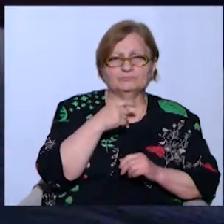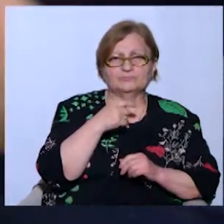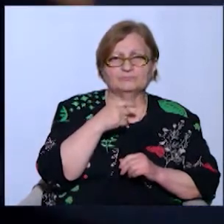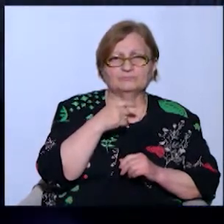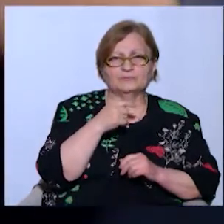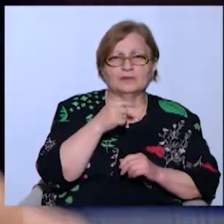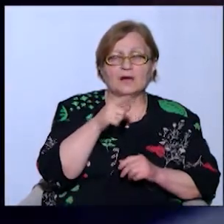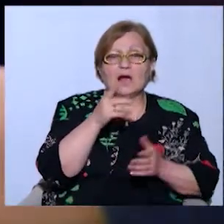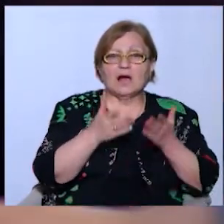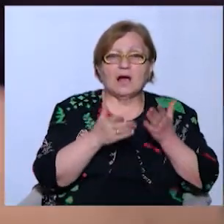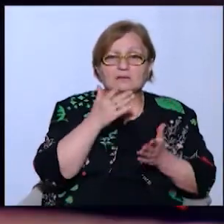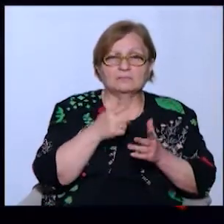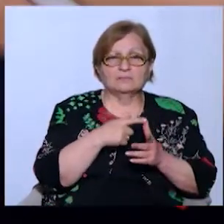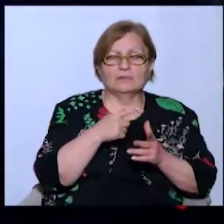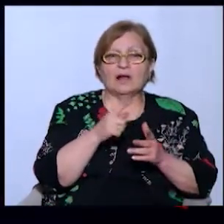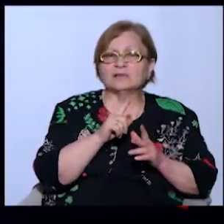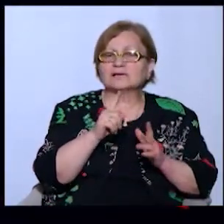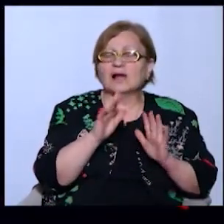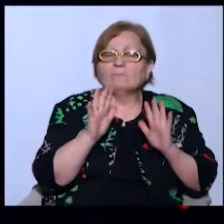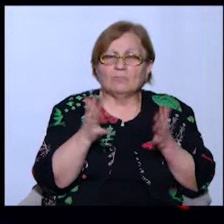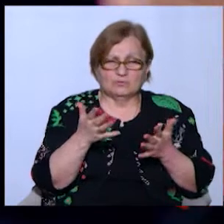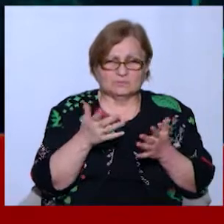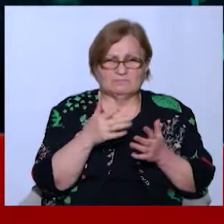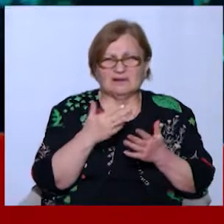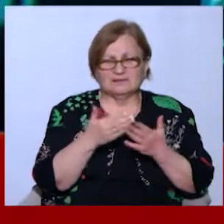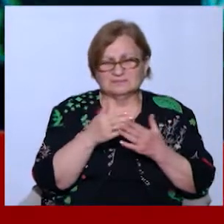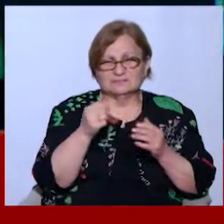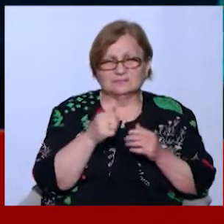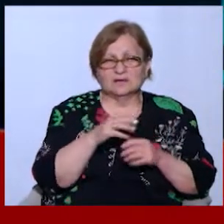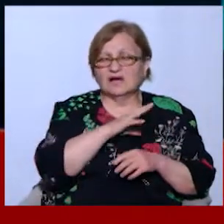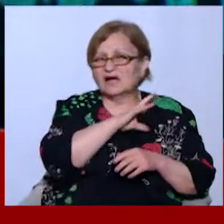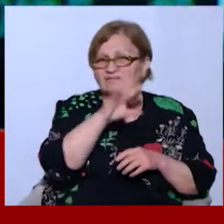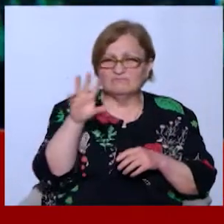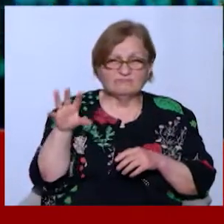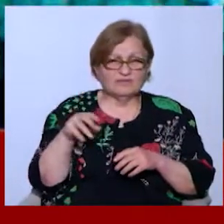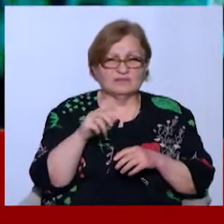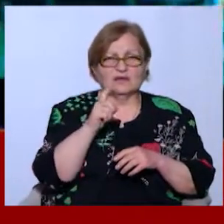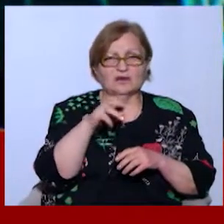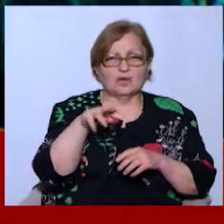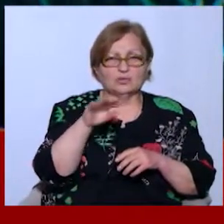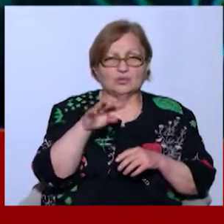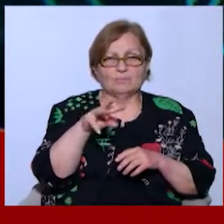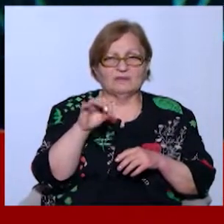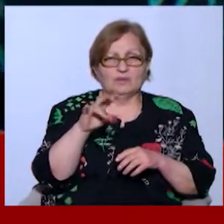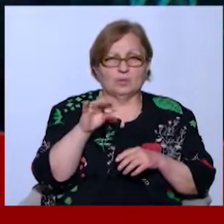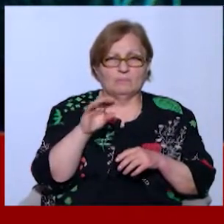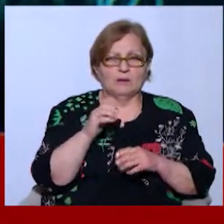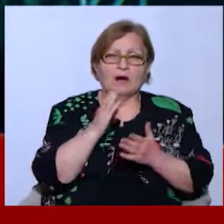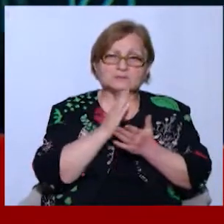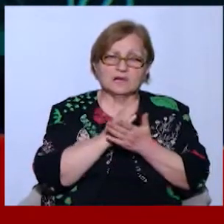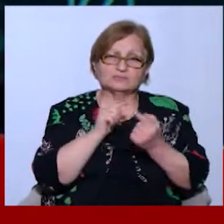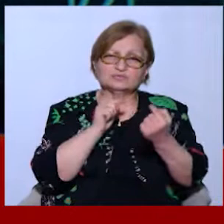ამბობთ ალბათობა რაღაც ხდომილების, რაღაც ალბათობის. ყველა ხდომილებას აქვს ეგრეთ წოდებული საწინააღმდეგო